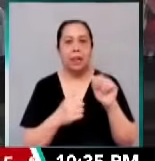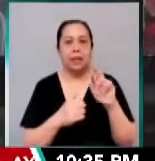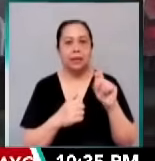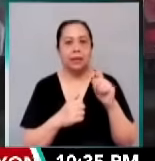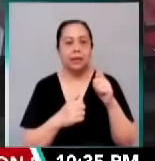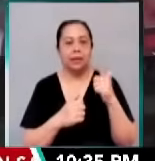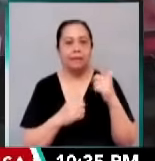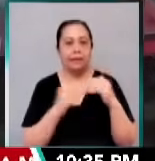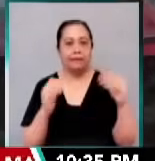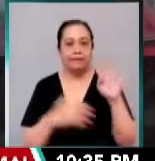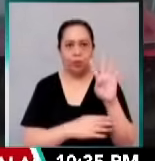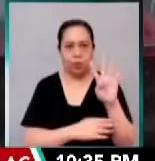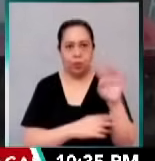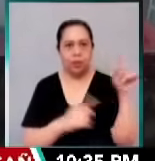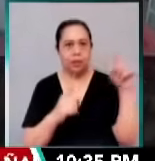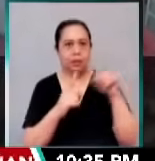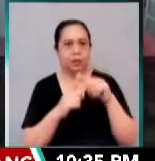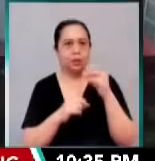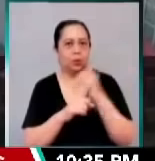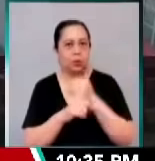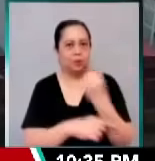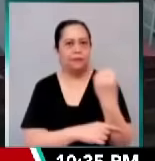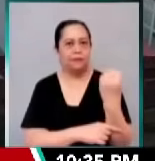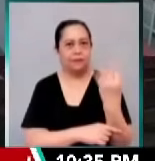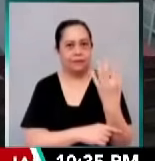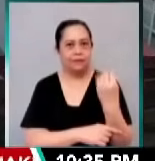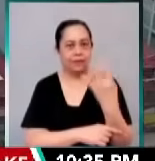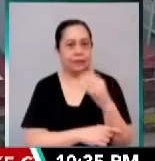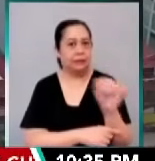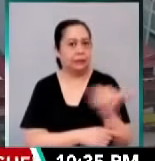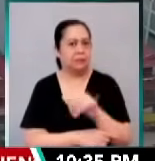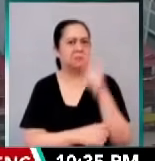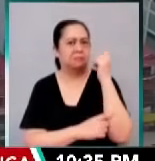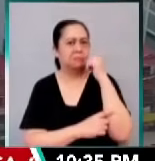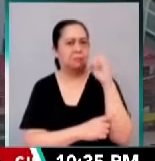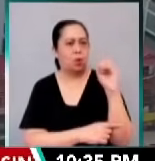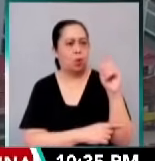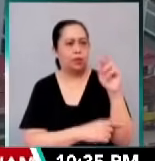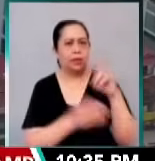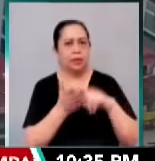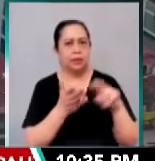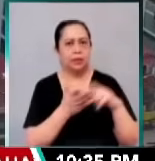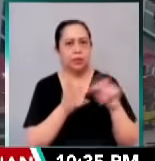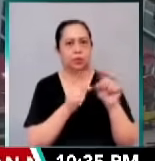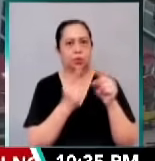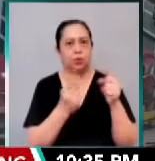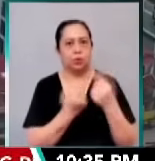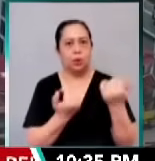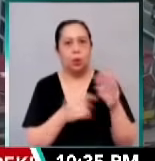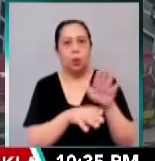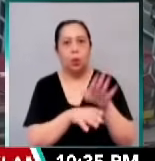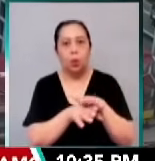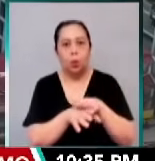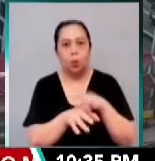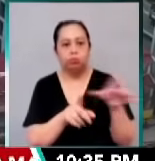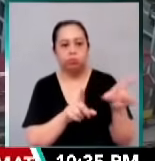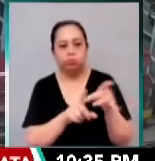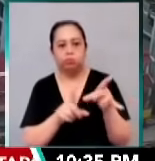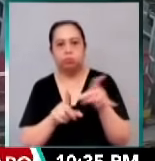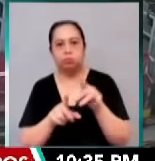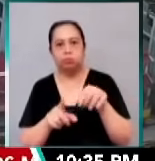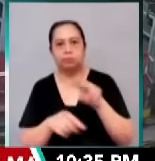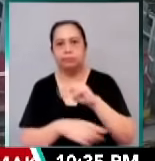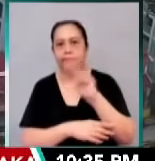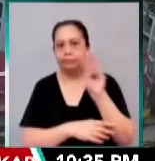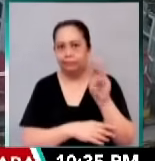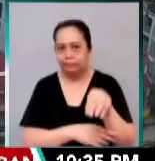hanggang October 15. Ganon din ang palagay ng Okta Research Group dahil bumagal ang hawaan ng COVID sa Metro Manila. Pero ayon